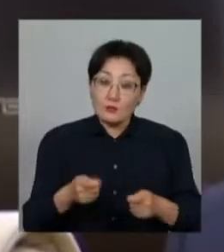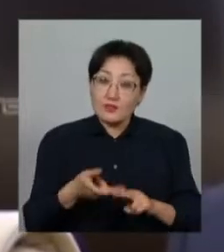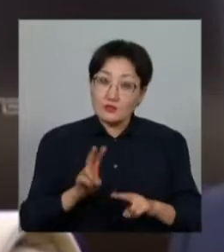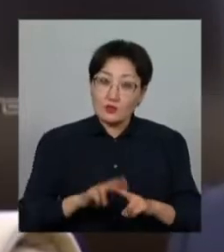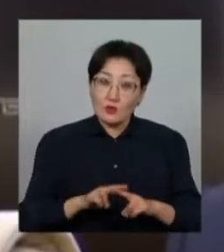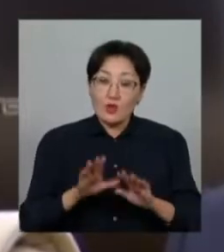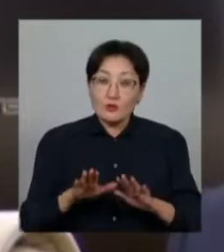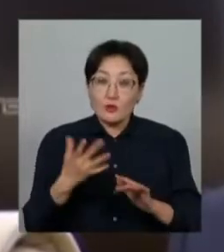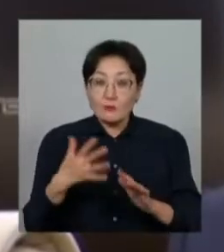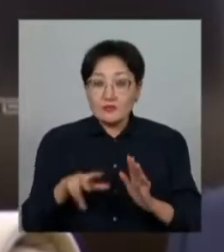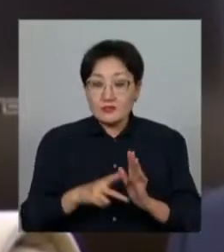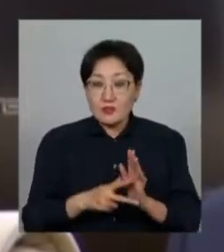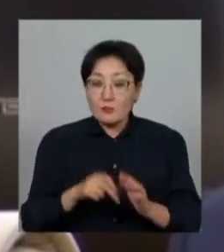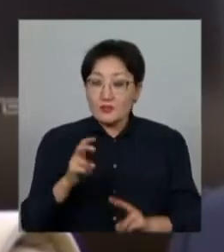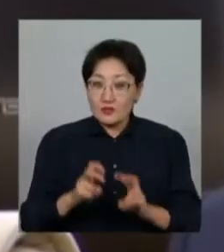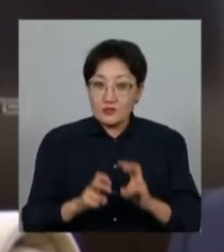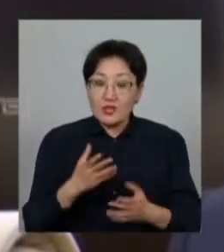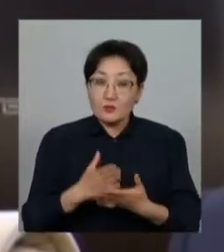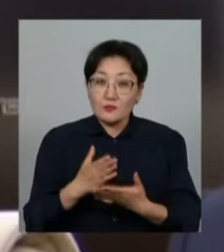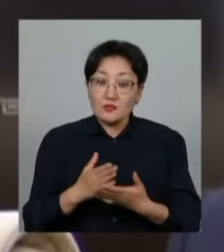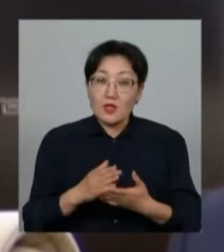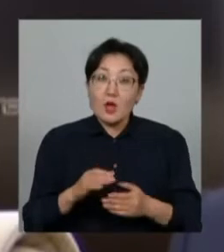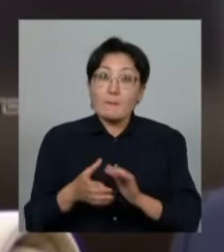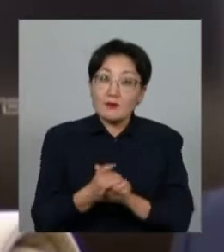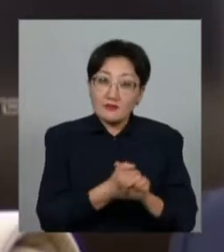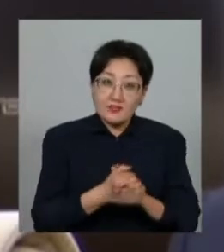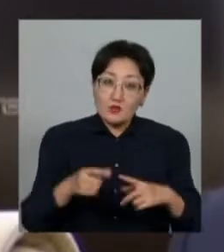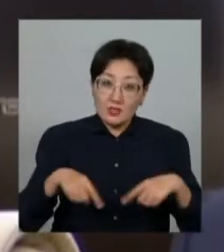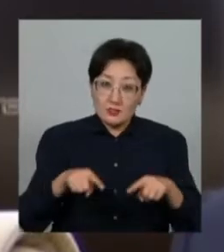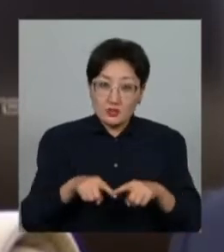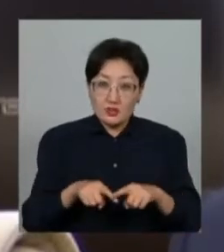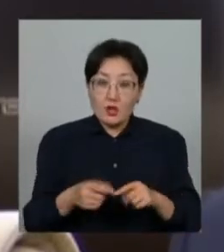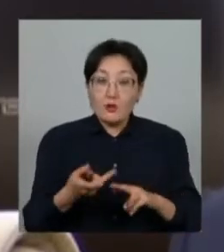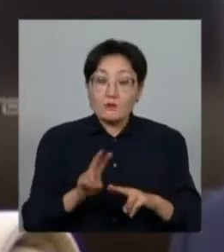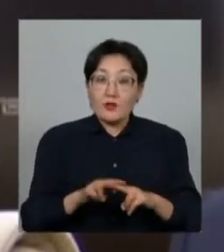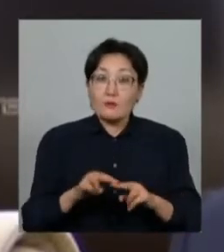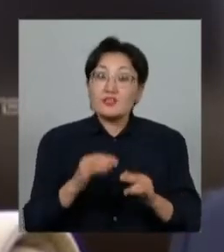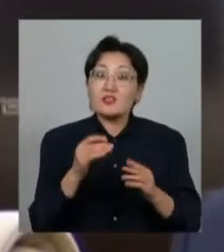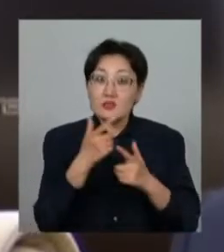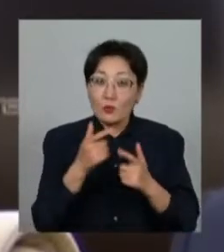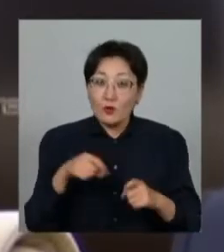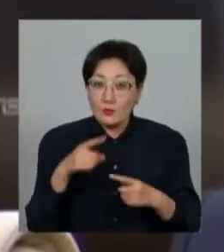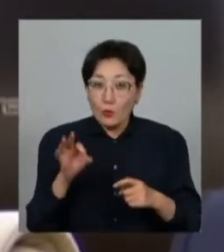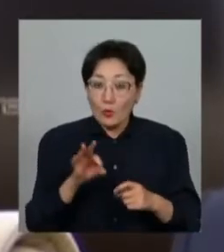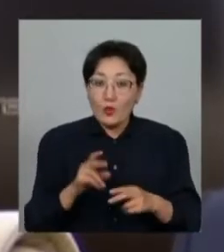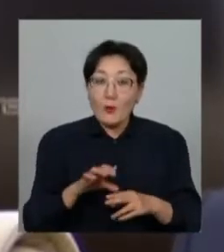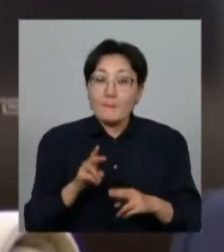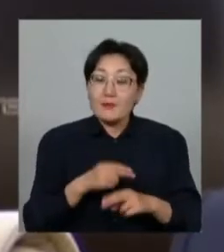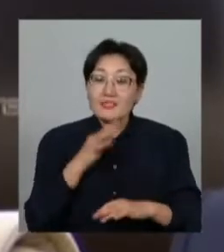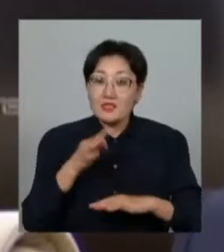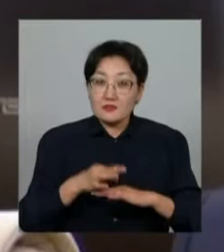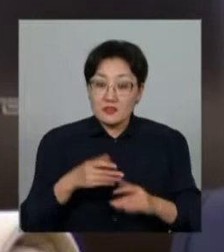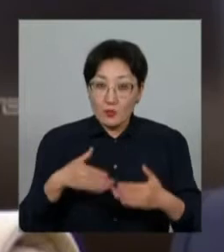этом только в 58 предприятиях имеются профсоюзные организации. Данная картина говорит о безответственном